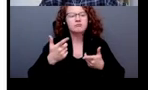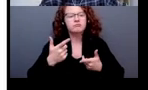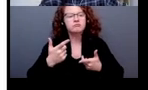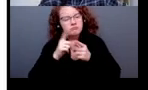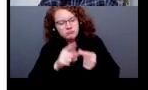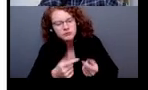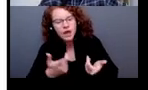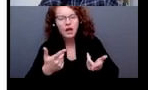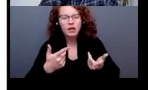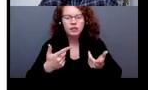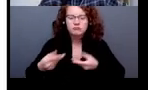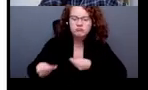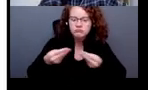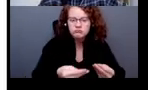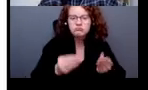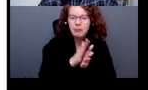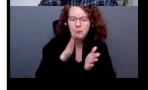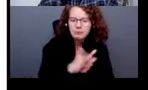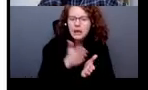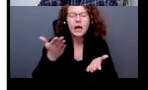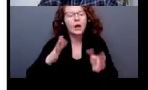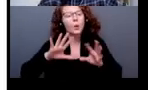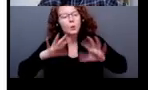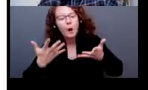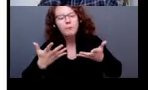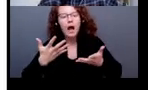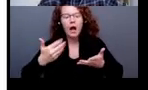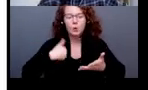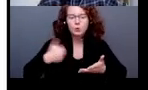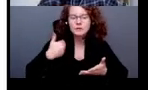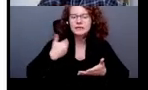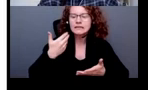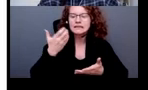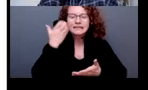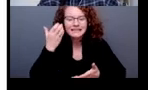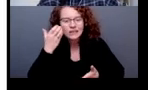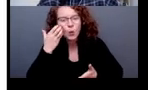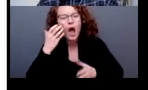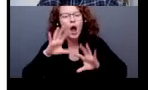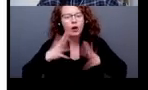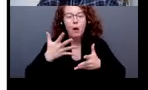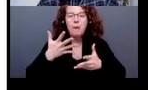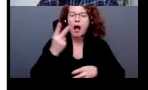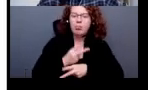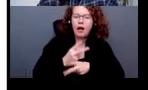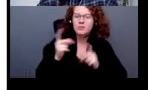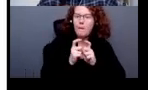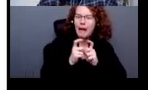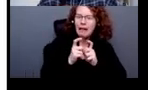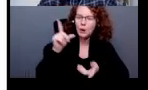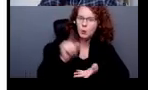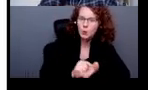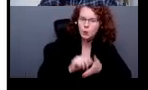avec des documents, des flyers, de comment mieux utiliser la batterie, faire attention à Bluetooth, faire